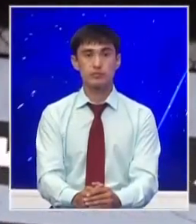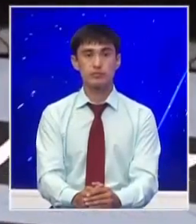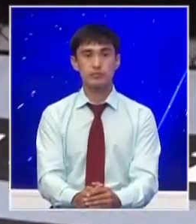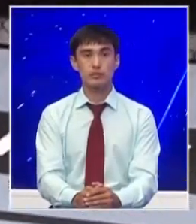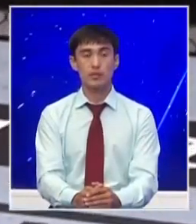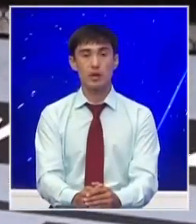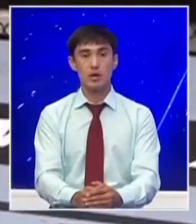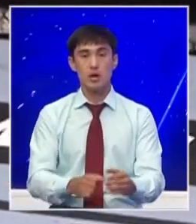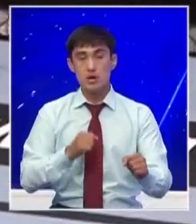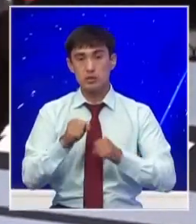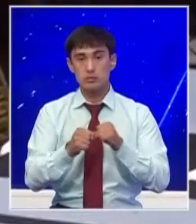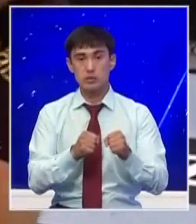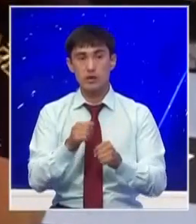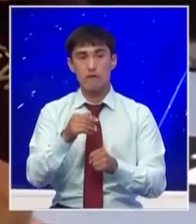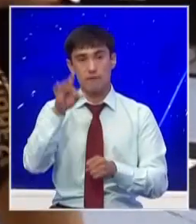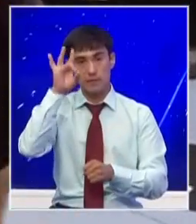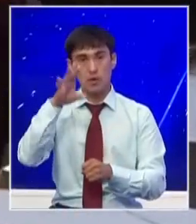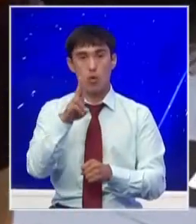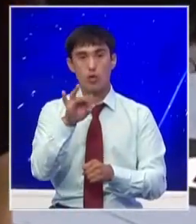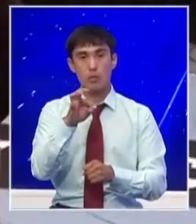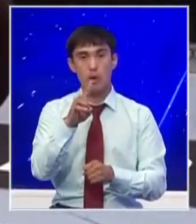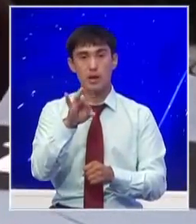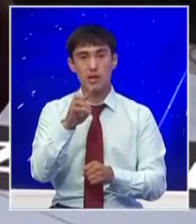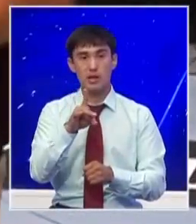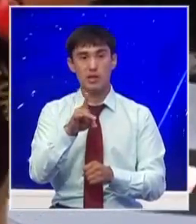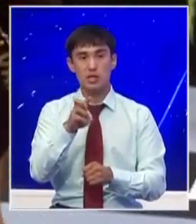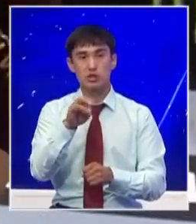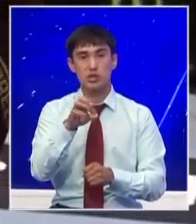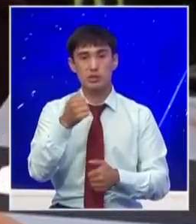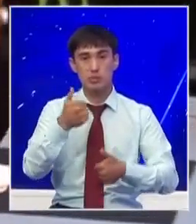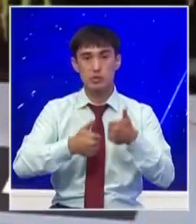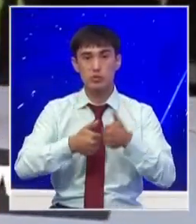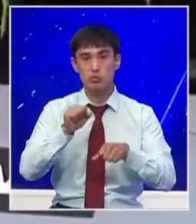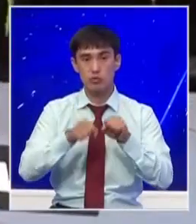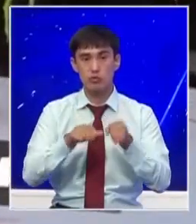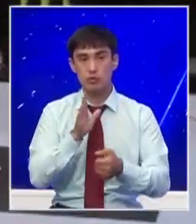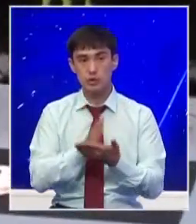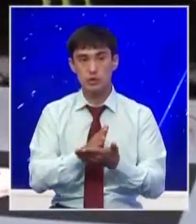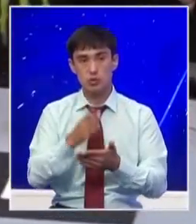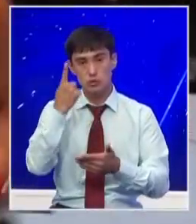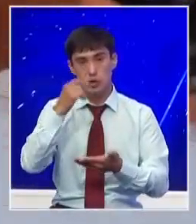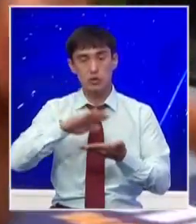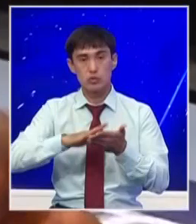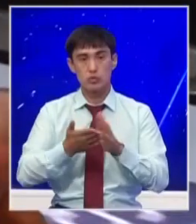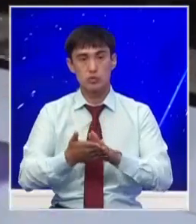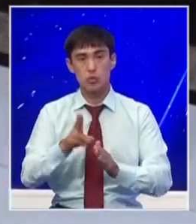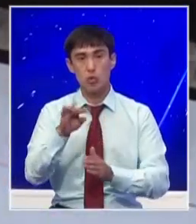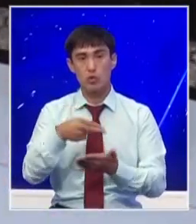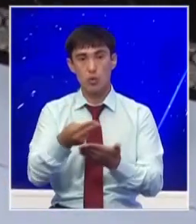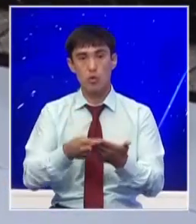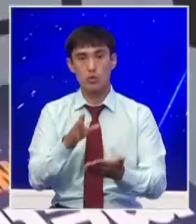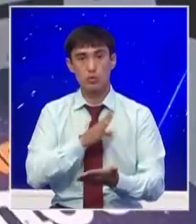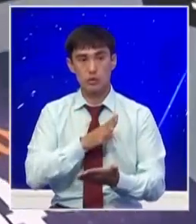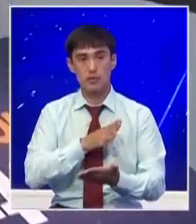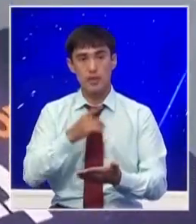Аралас жекпе-жектен танымал файтер Конор Макгрегор Джастин Гэтчимен жұдырықтасуы мүмкін. Сұнылған келісімшартқа Конордың қол қойғаны мәлім